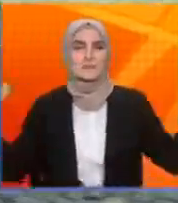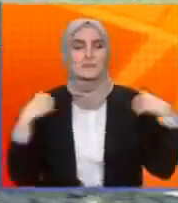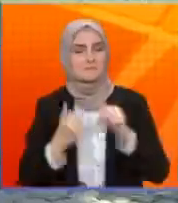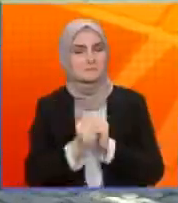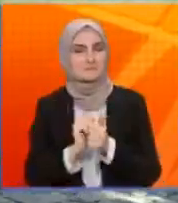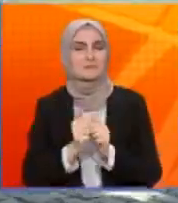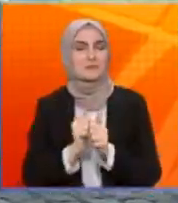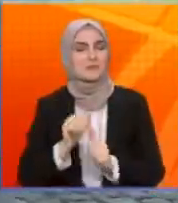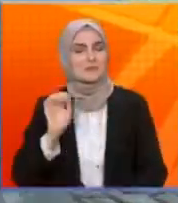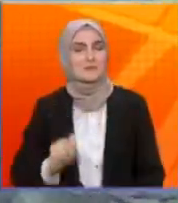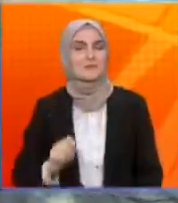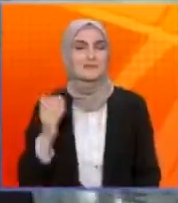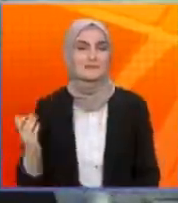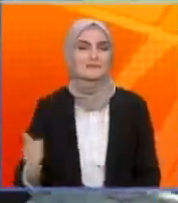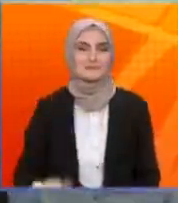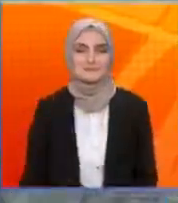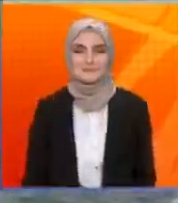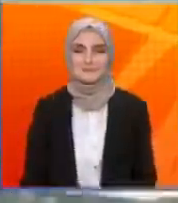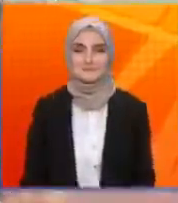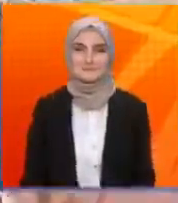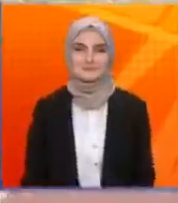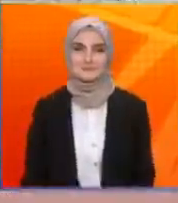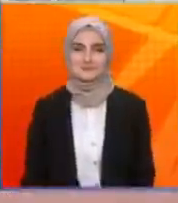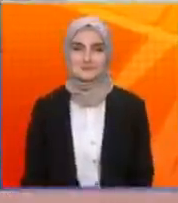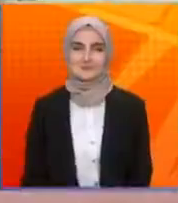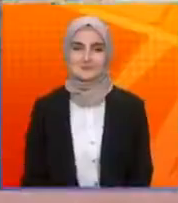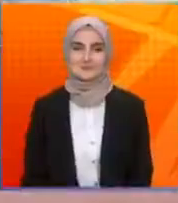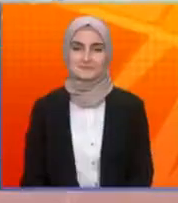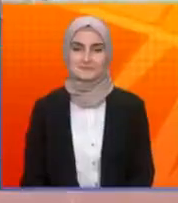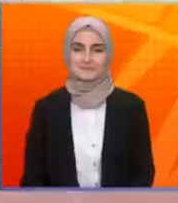Gecelerim geçer uykusuz. Ben deniz, Rafet korkusuz. Biraz